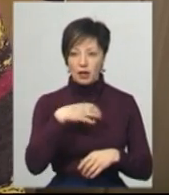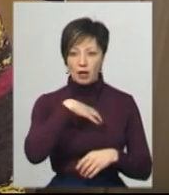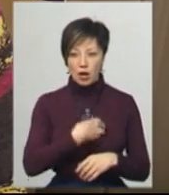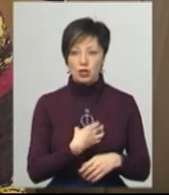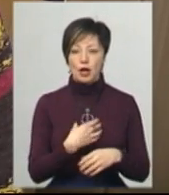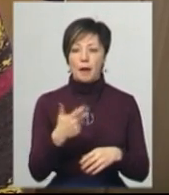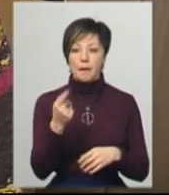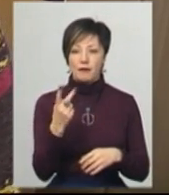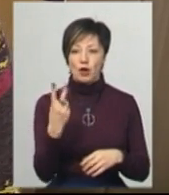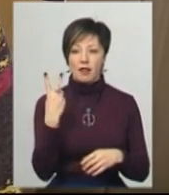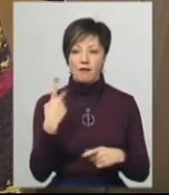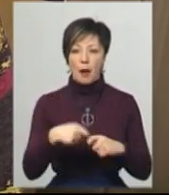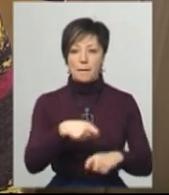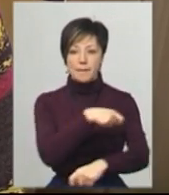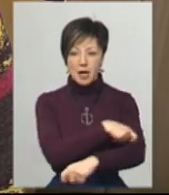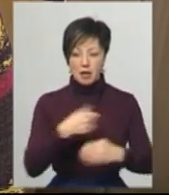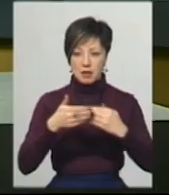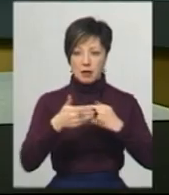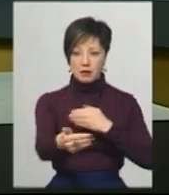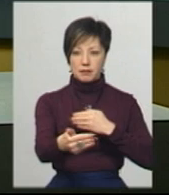– 1,5-2 метри.